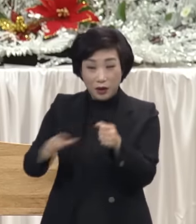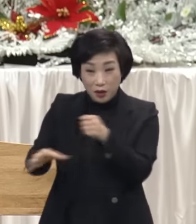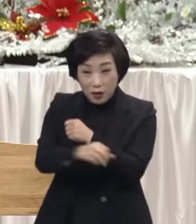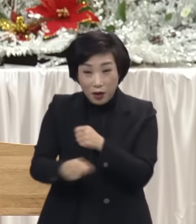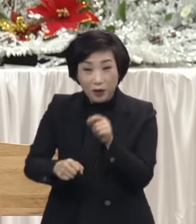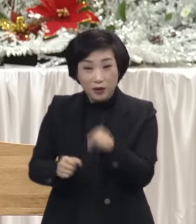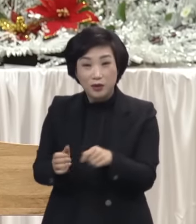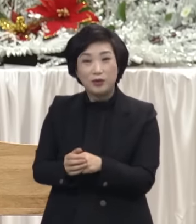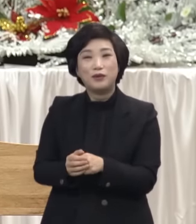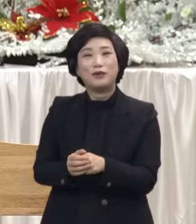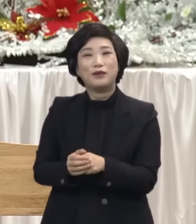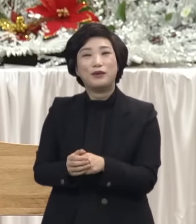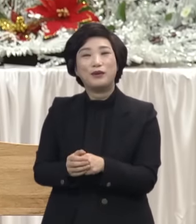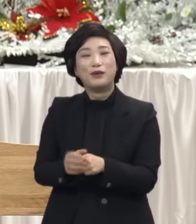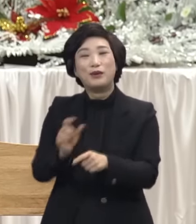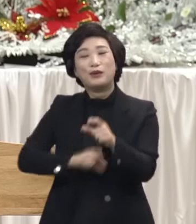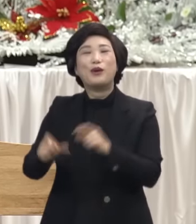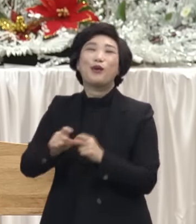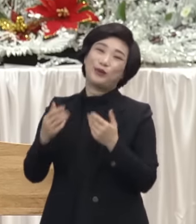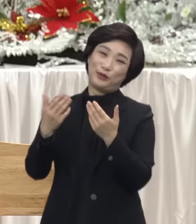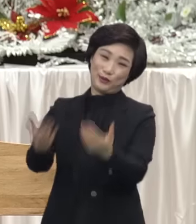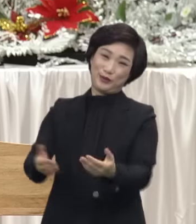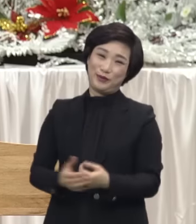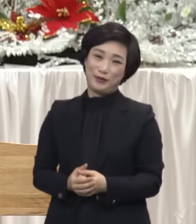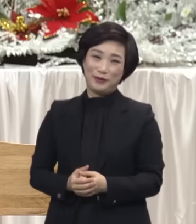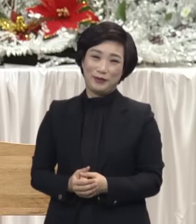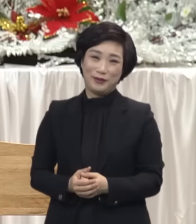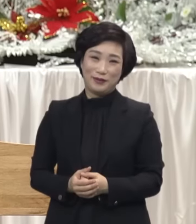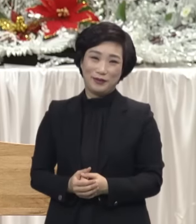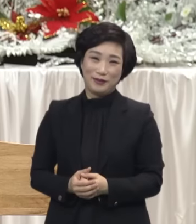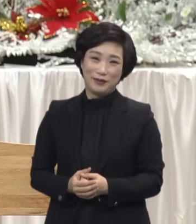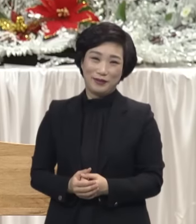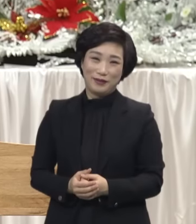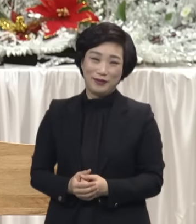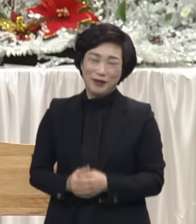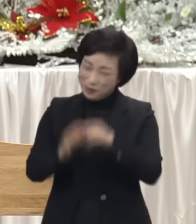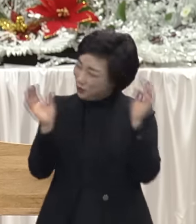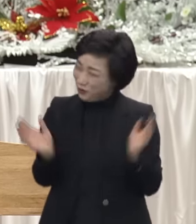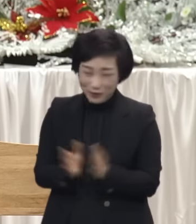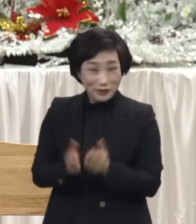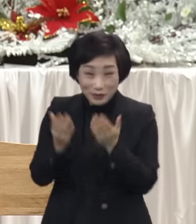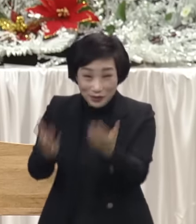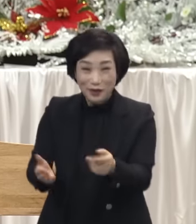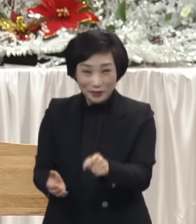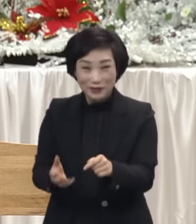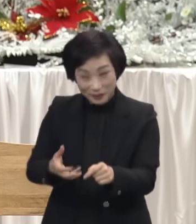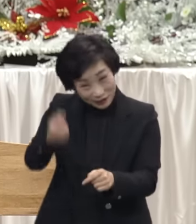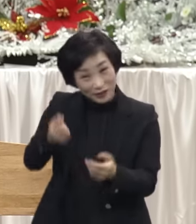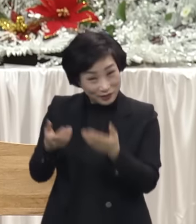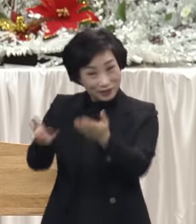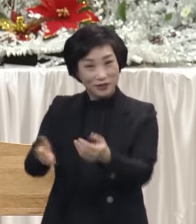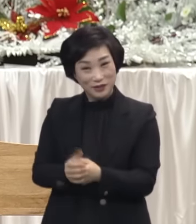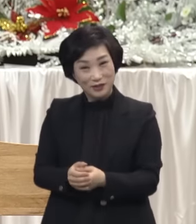것까지 그에게 주어라. 다 돌려줘. 그의 것이 되게